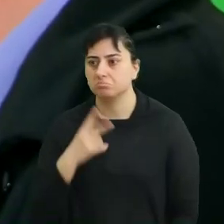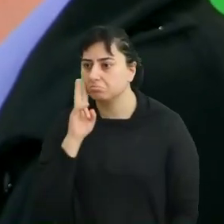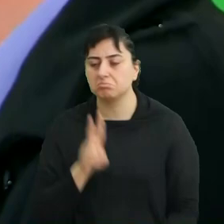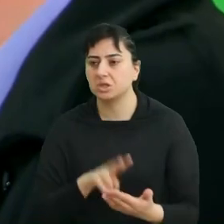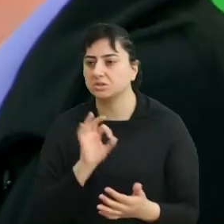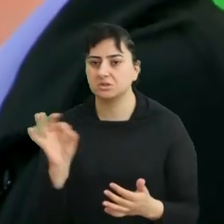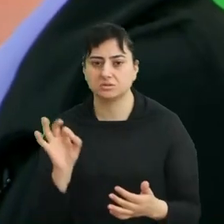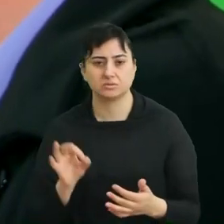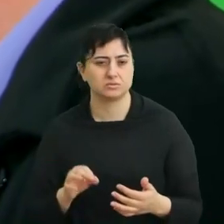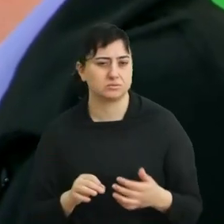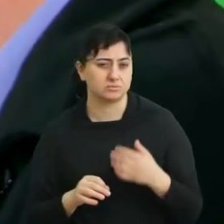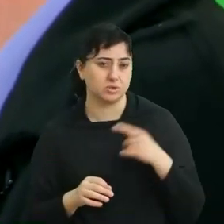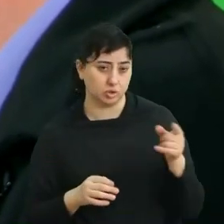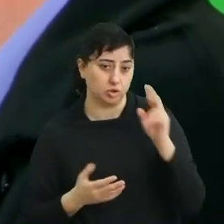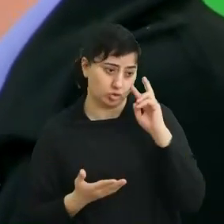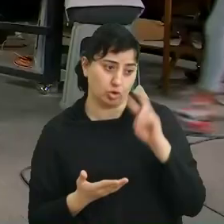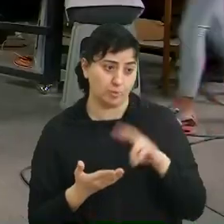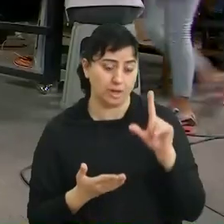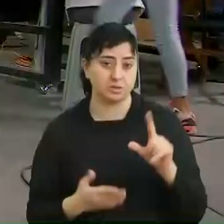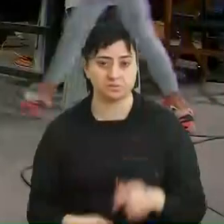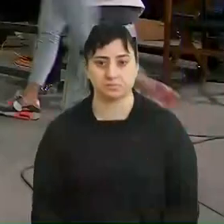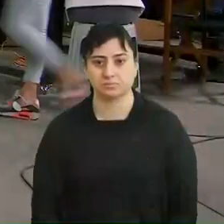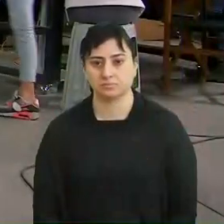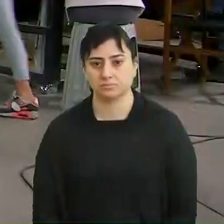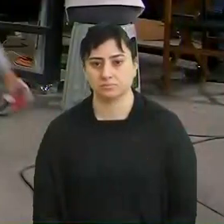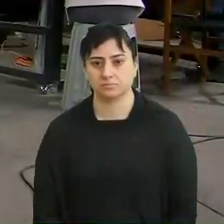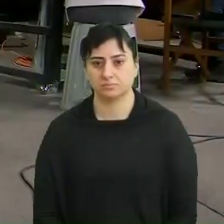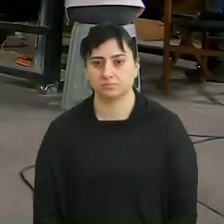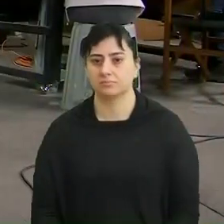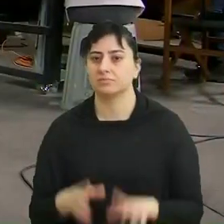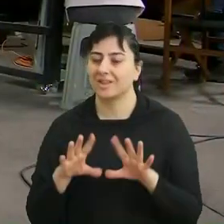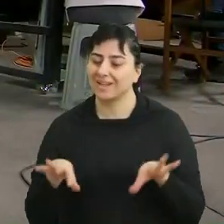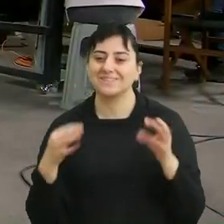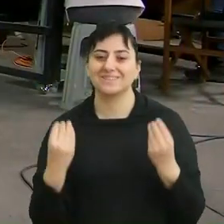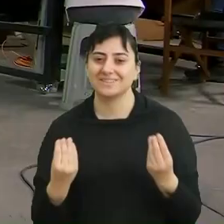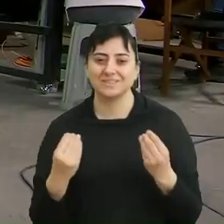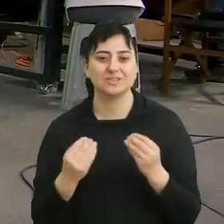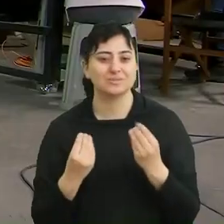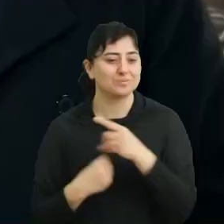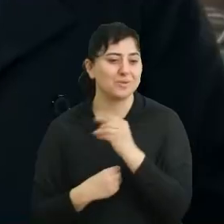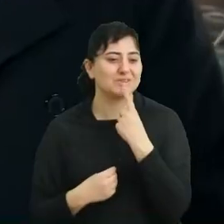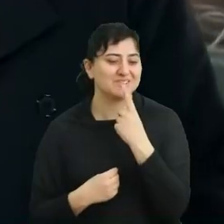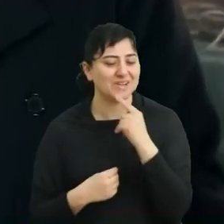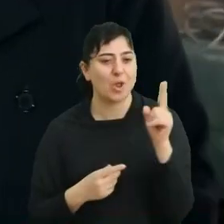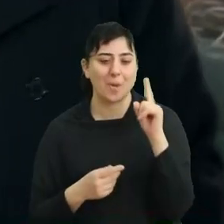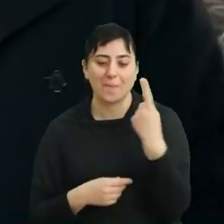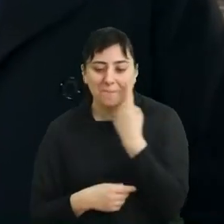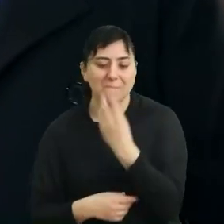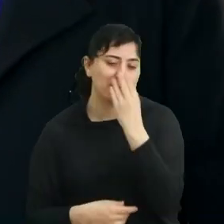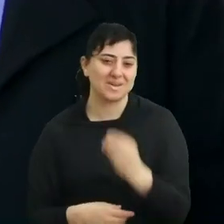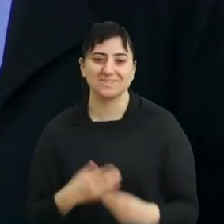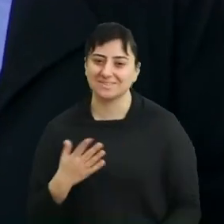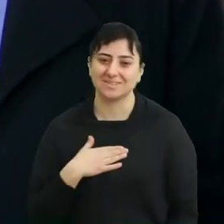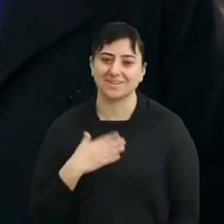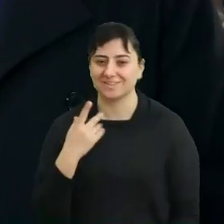Yok. Bizim o senaryoyu görmemiz lazım. Her şey yolunda. Yönetmen bebeğinizi çok beğendi. Vallahi sağ olsun,